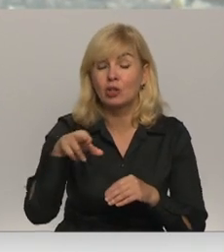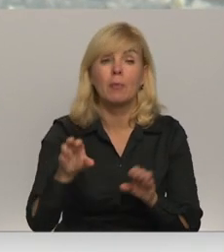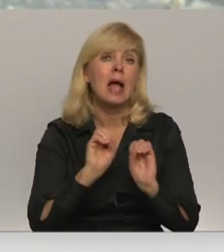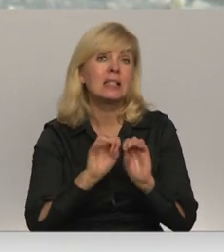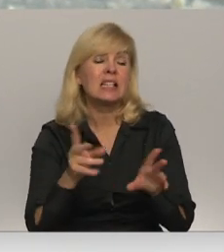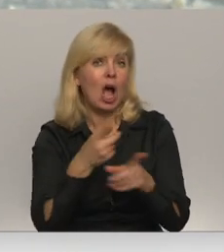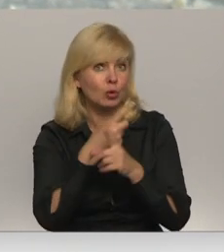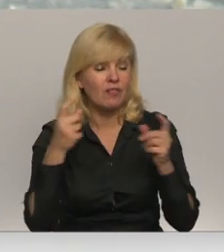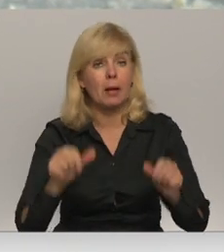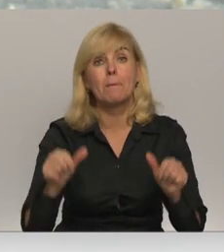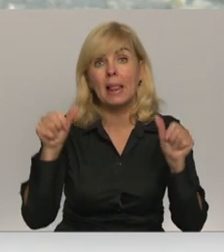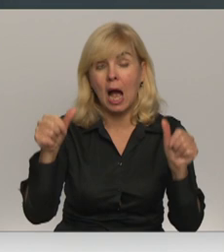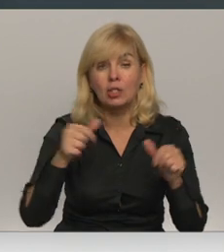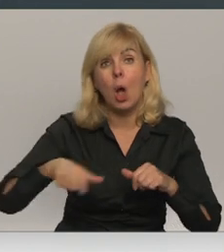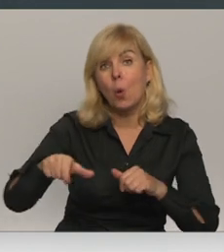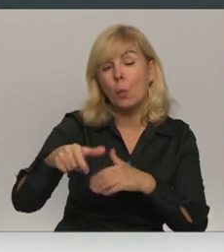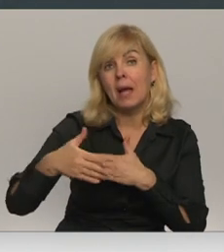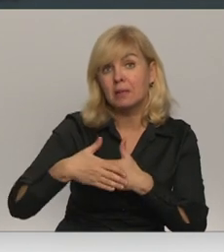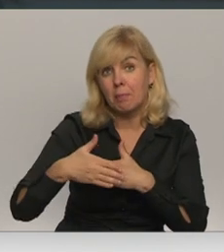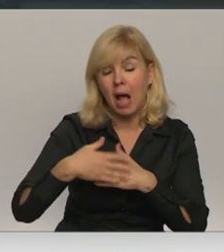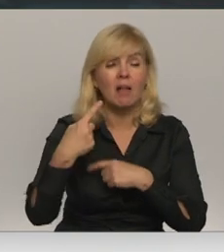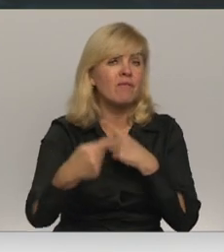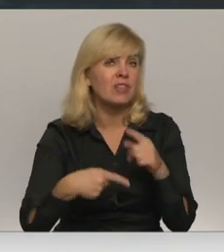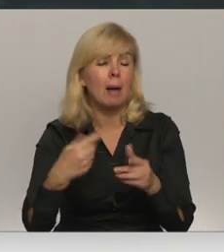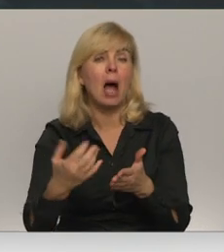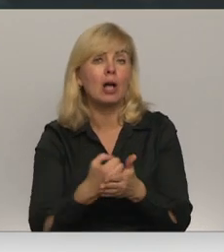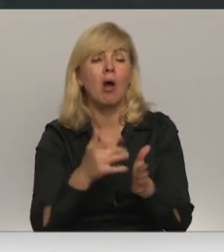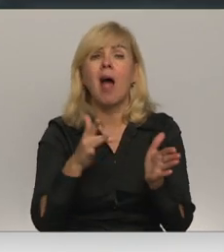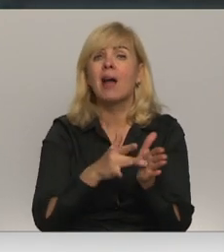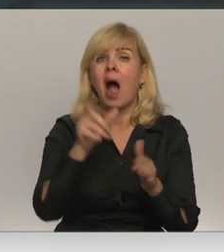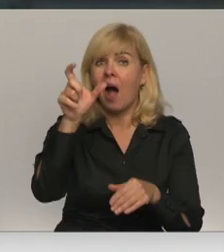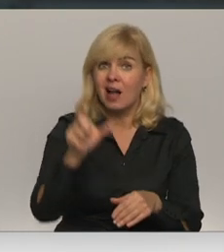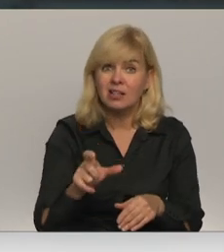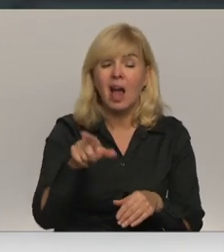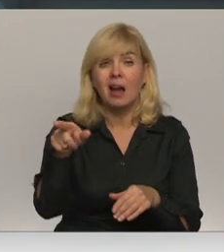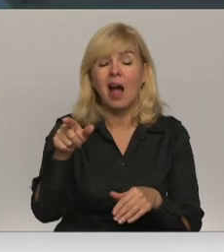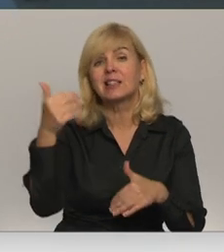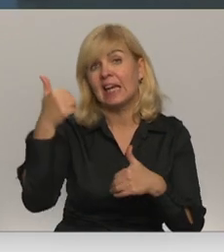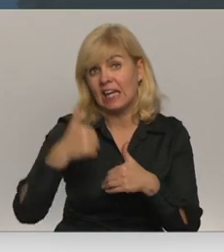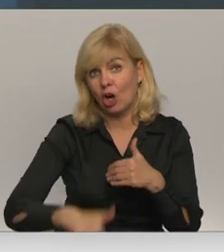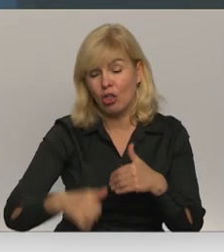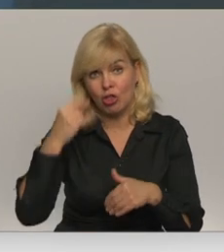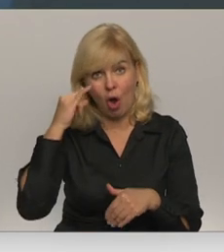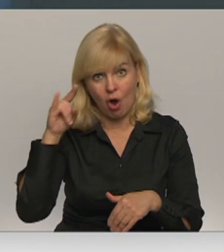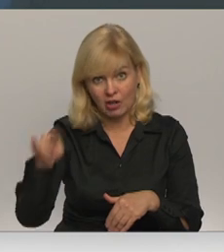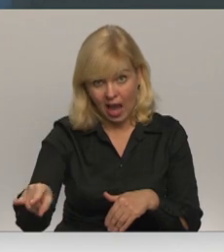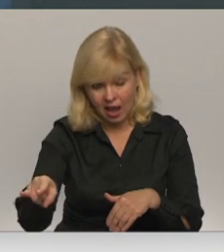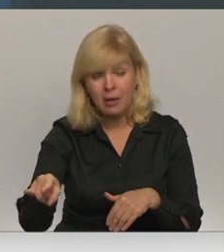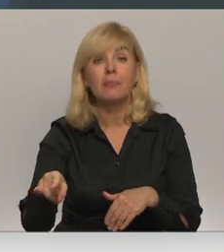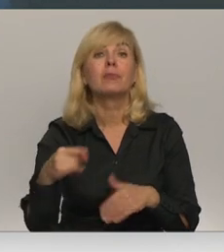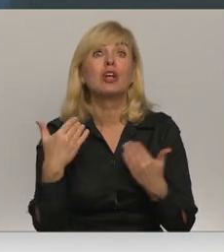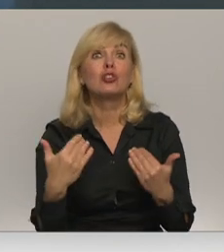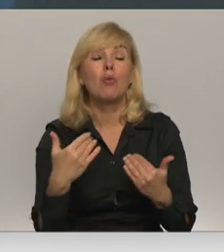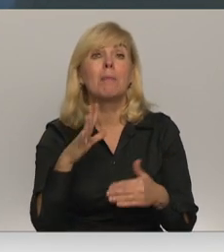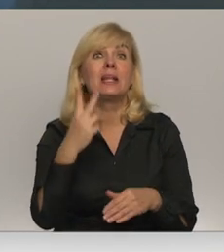arī informatīvā plāksne upes malā, tomēr vienmēr atrodoties kāds, kurš to ignorē. Šodien vien jau